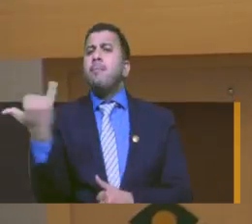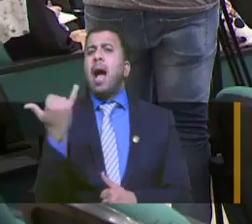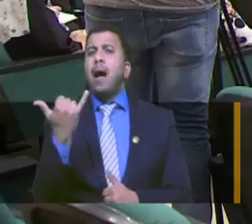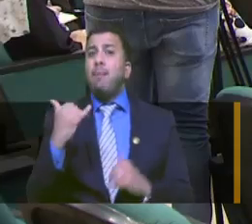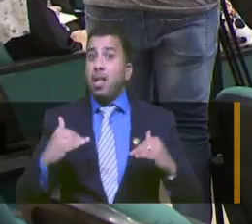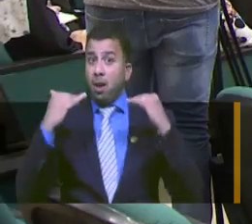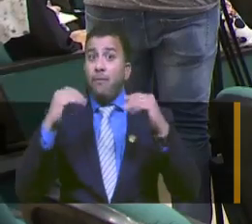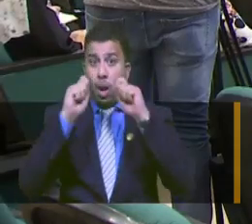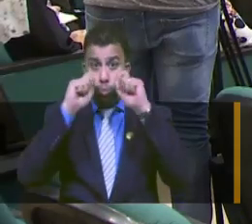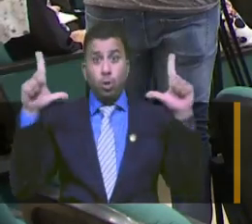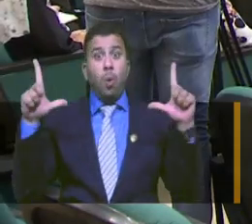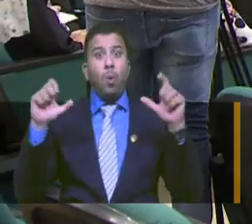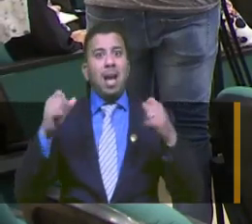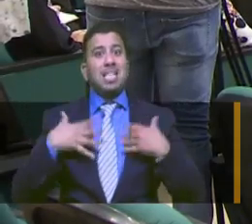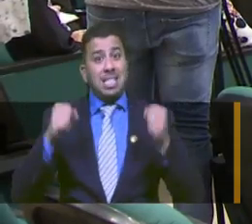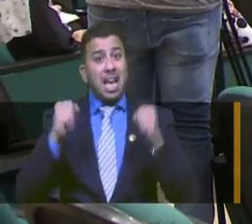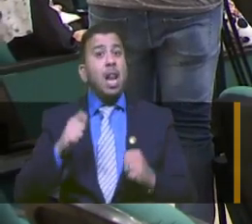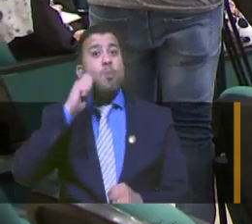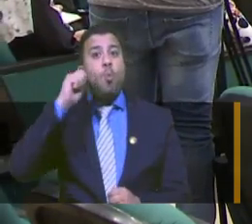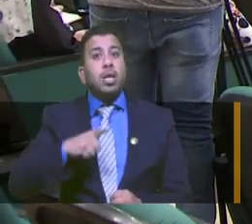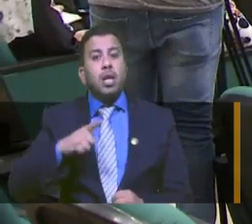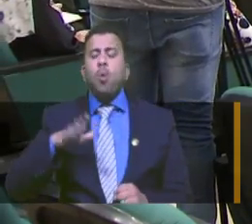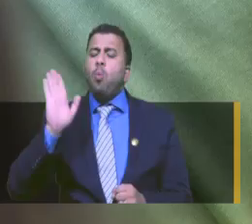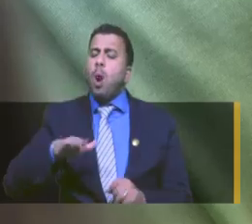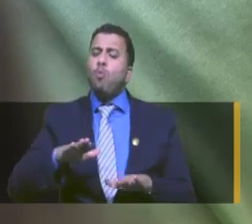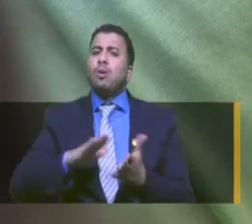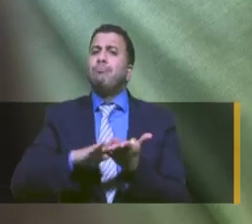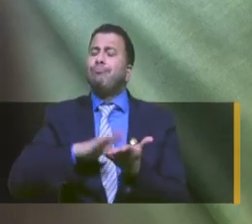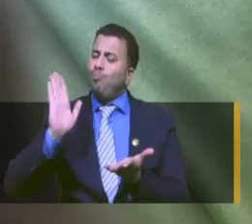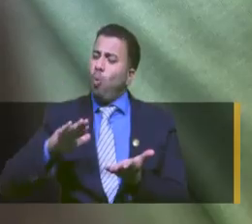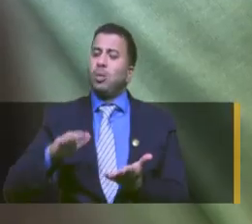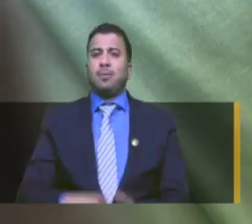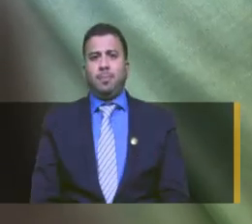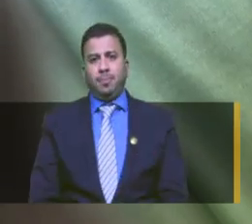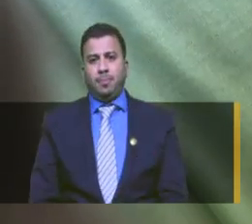بأهمية رفع مستوى الوعي الصحي للمواطنين والمقيمين.